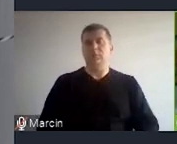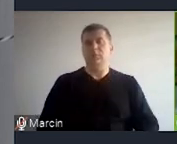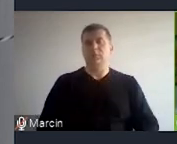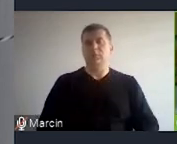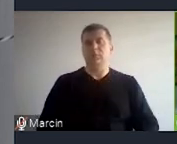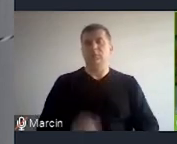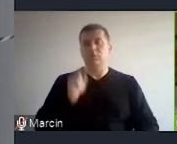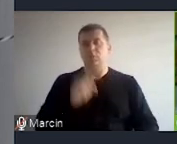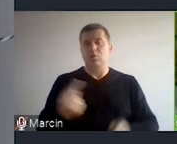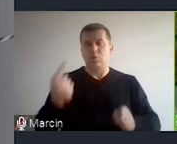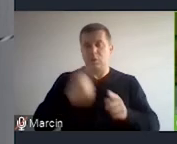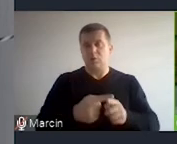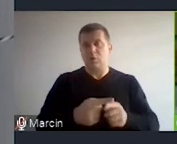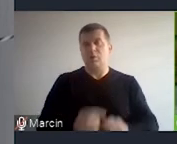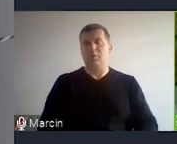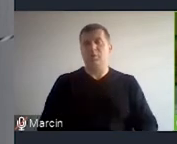Do tego